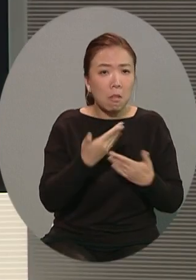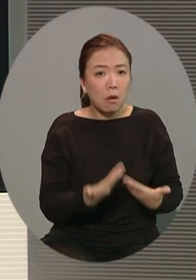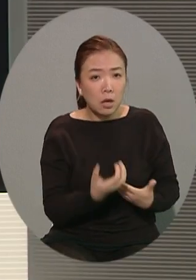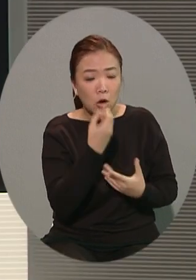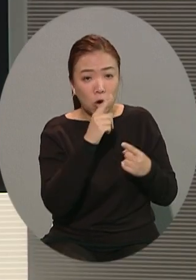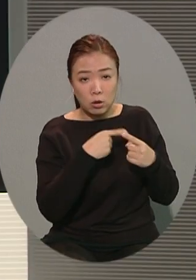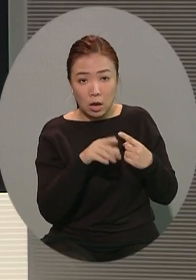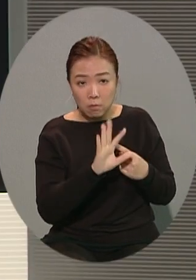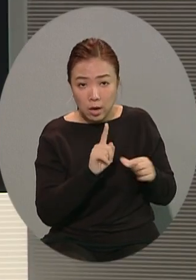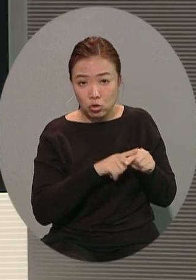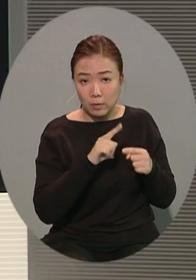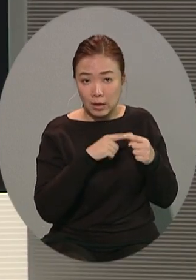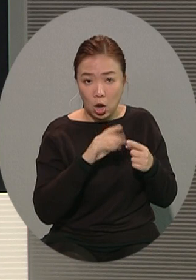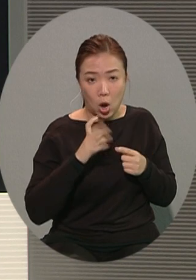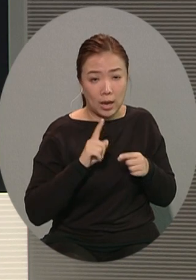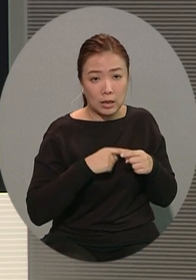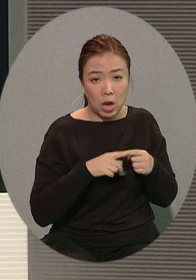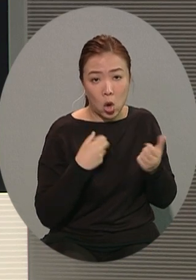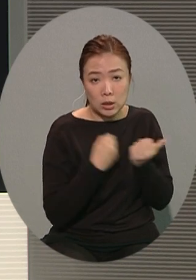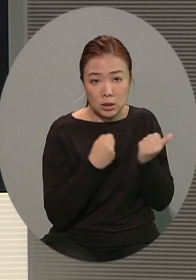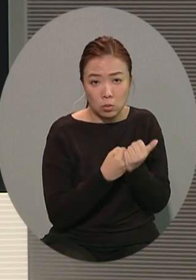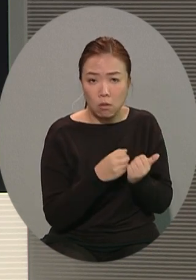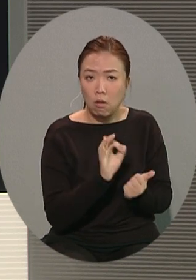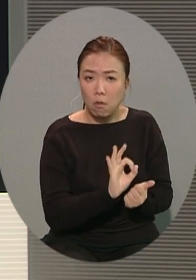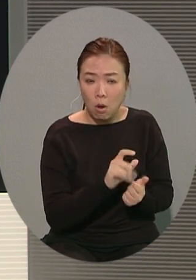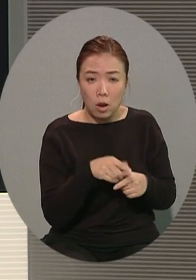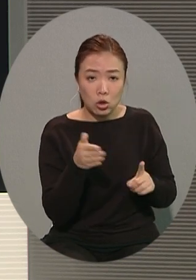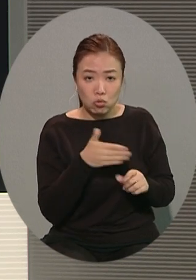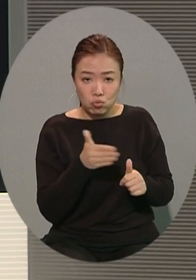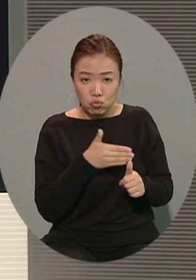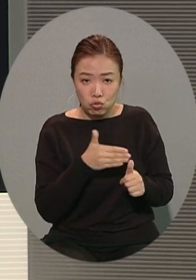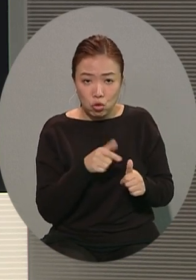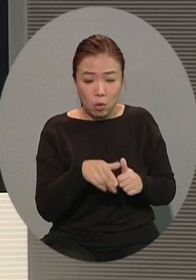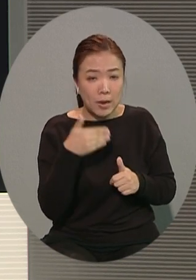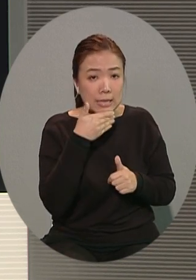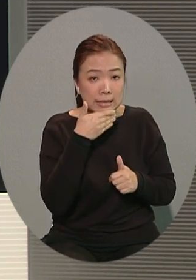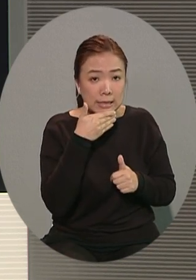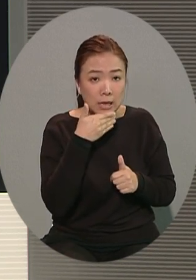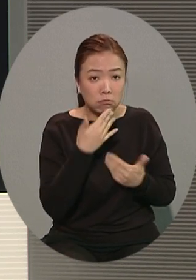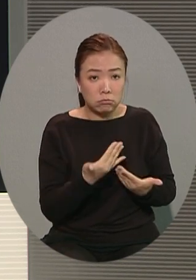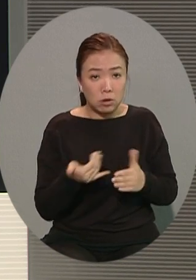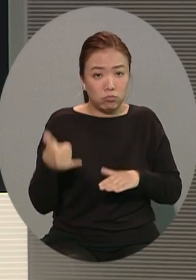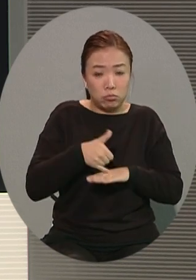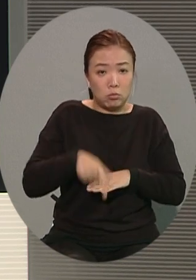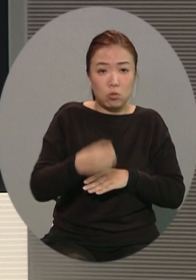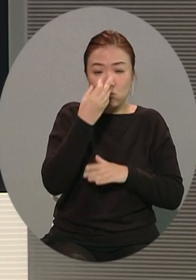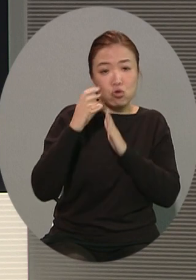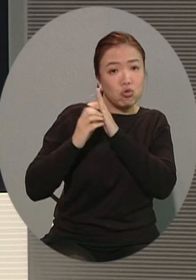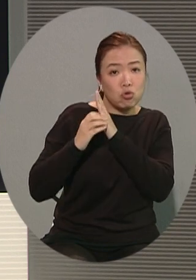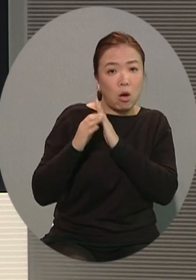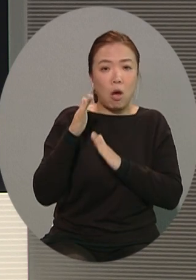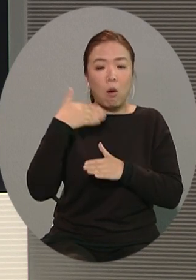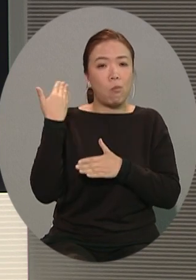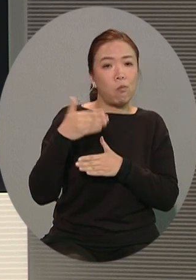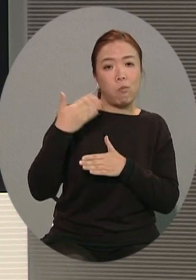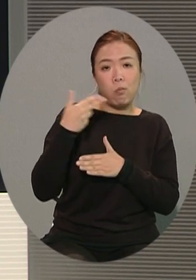大，你唔係喺理大去支援你所鼓吹嗰班青年人出嚟，而你企喺港台呢度涼住冷氣，對